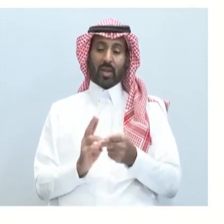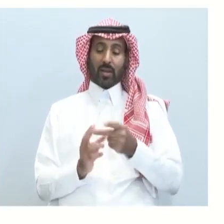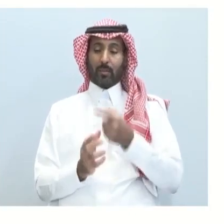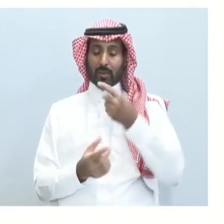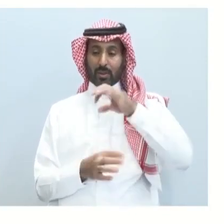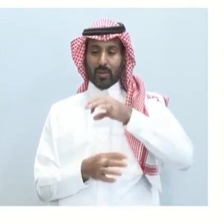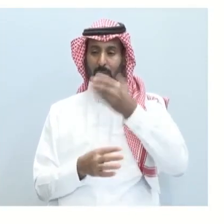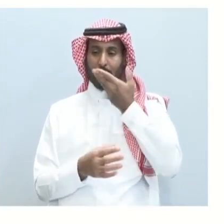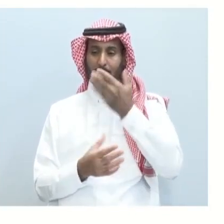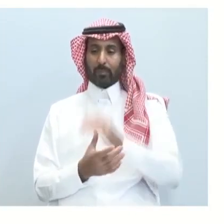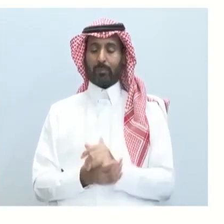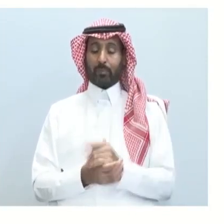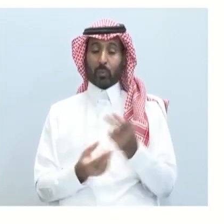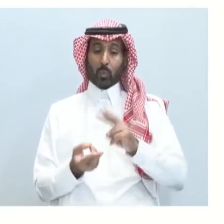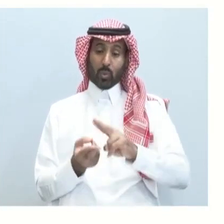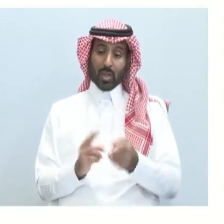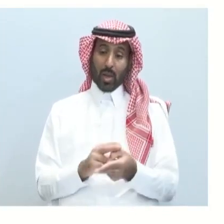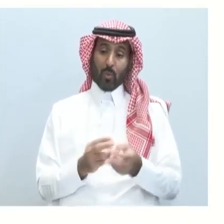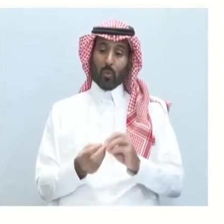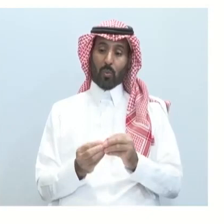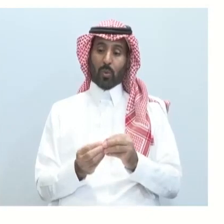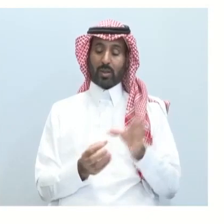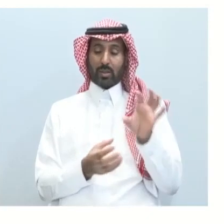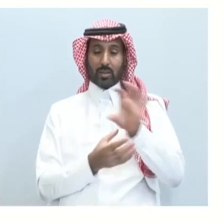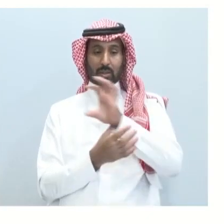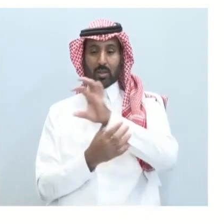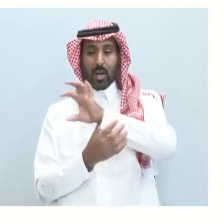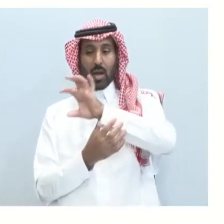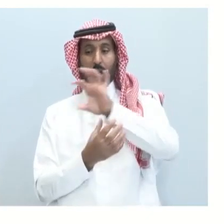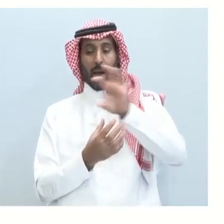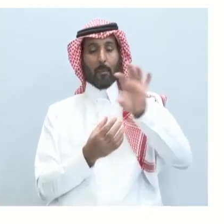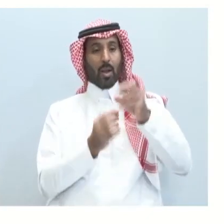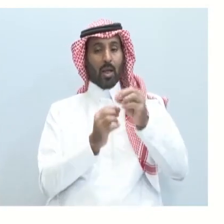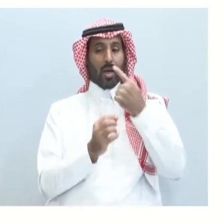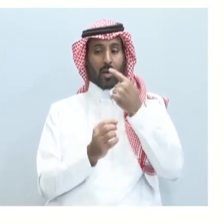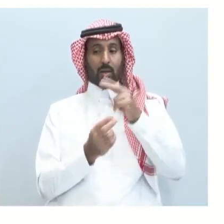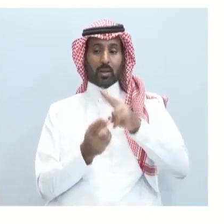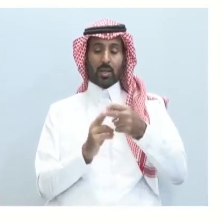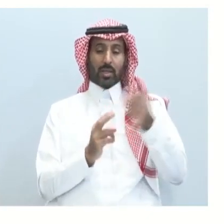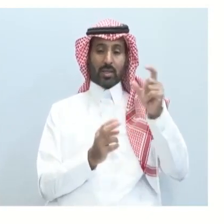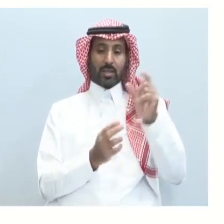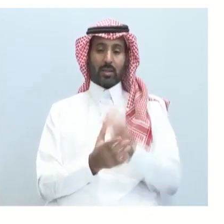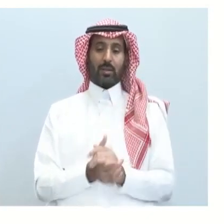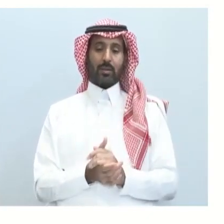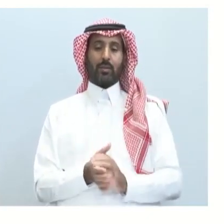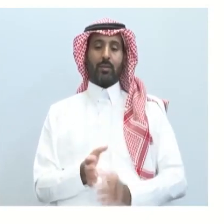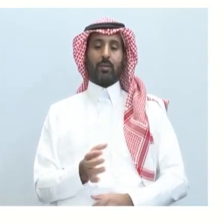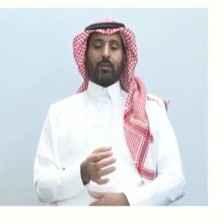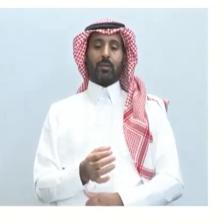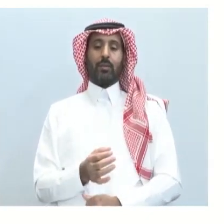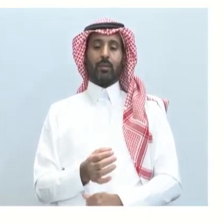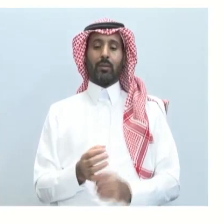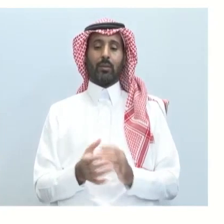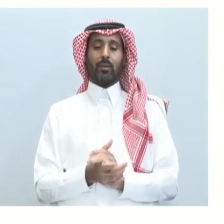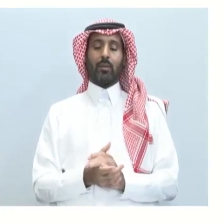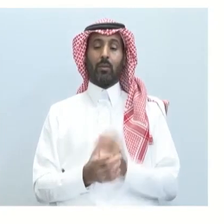وتحول لون تباع الشمس الاحمر الى الازرق اذا هنا الكشف عن او